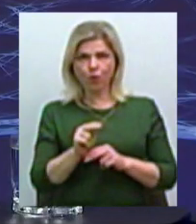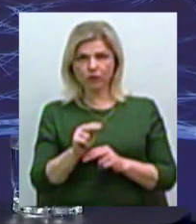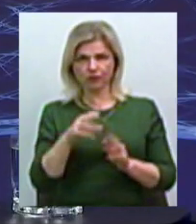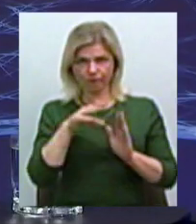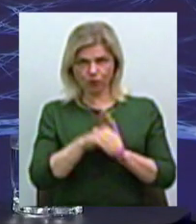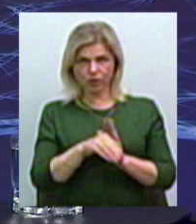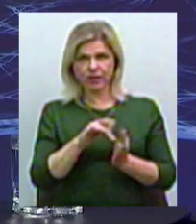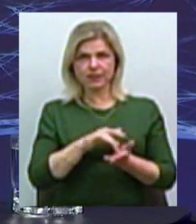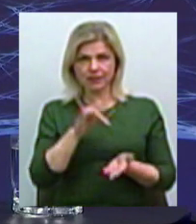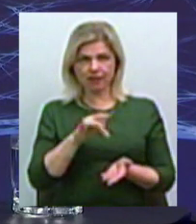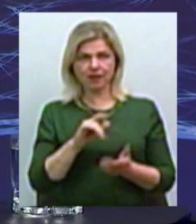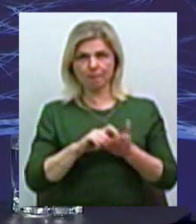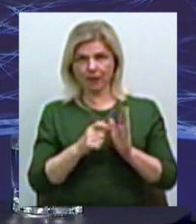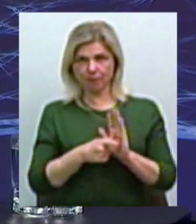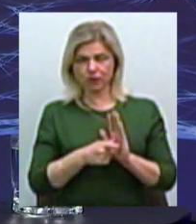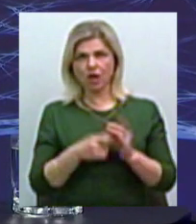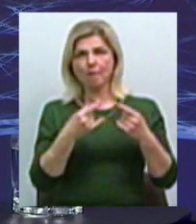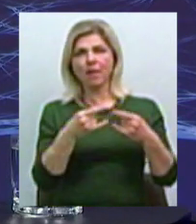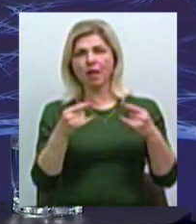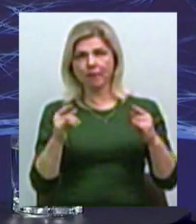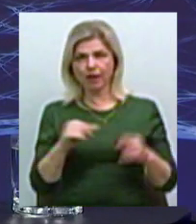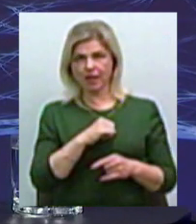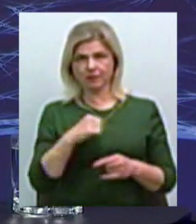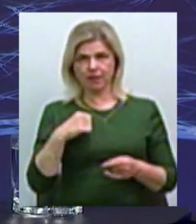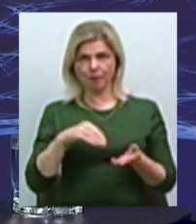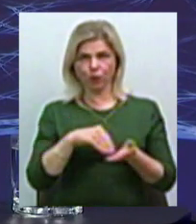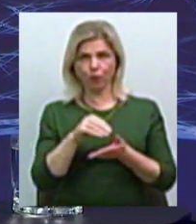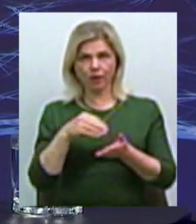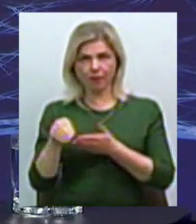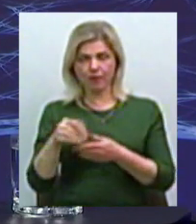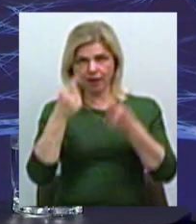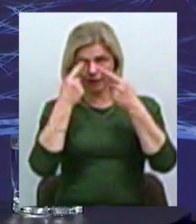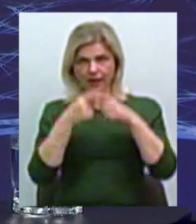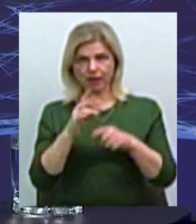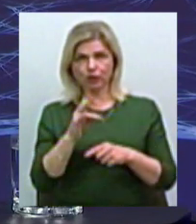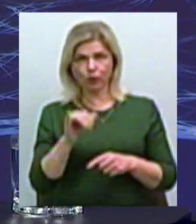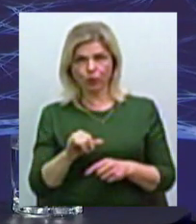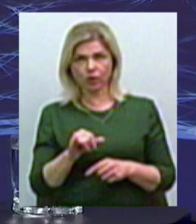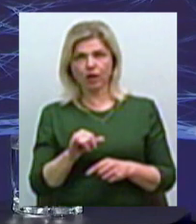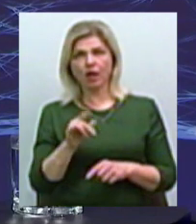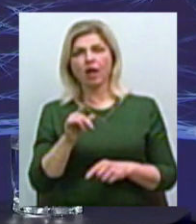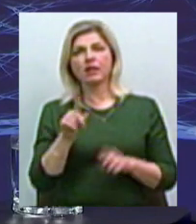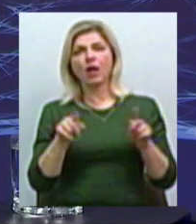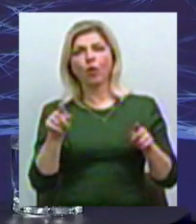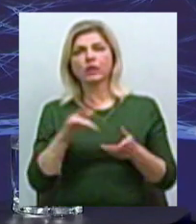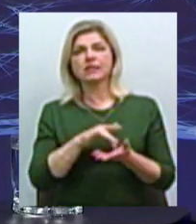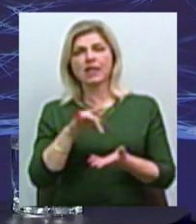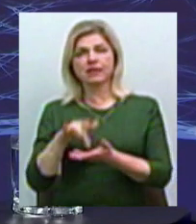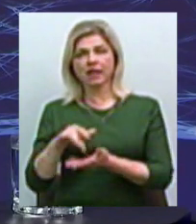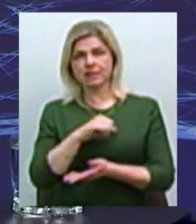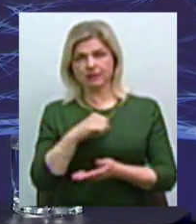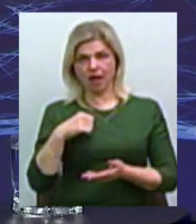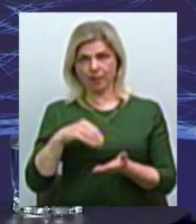медіа-центрів, приміщення. Це також меблі ми самі закупляємо, техніку деяких медіа-центрів ми самі закупляємо.